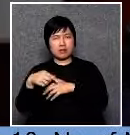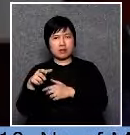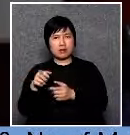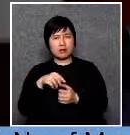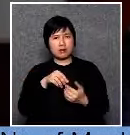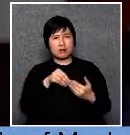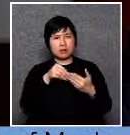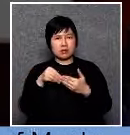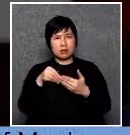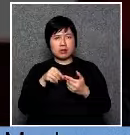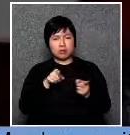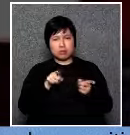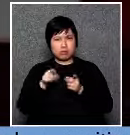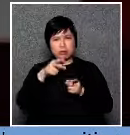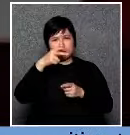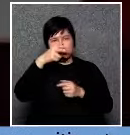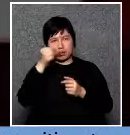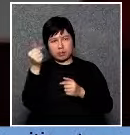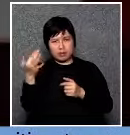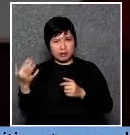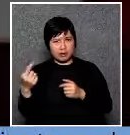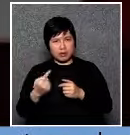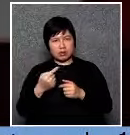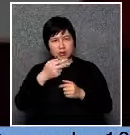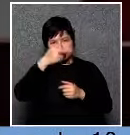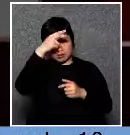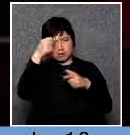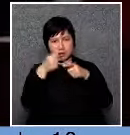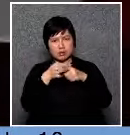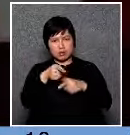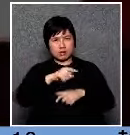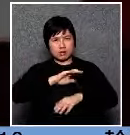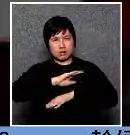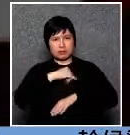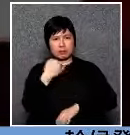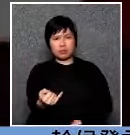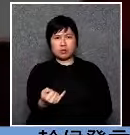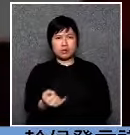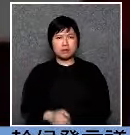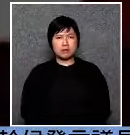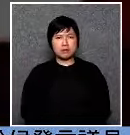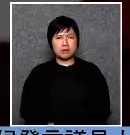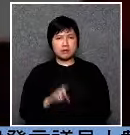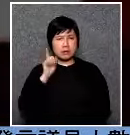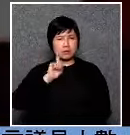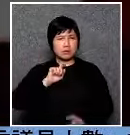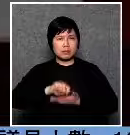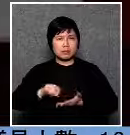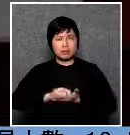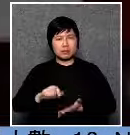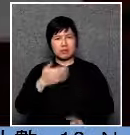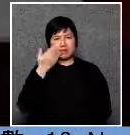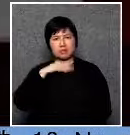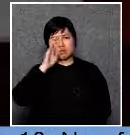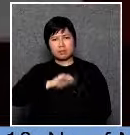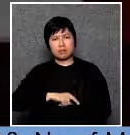嘅公務。 黃毓民議員提出你， 你嘅人格咁卑下，你連個醜字點寫你都唔知